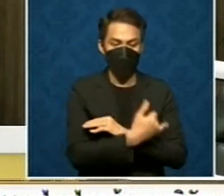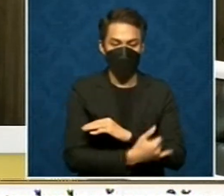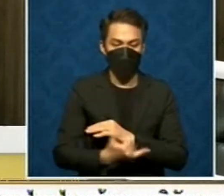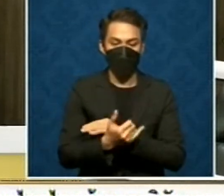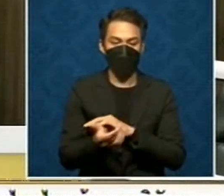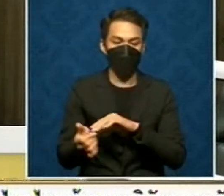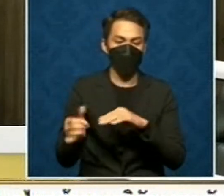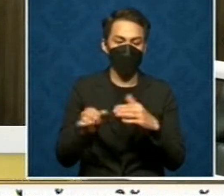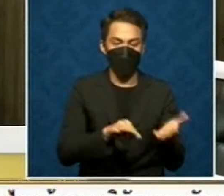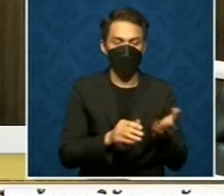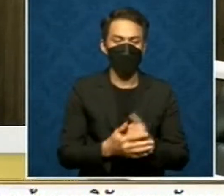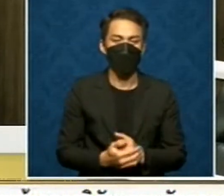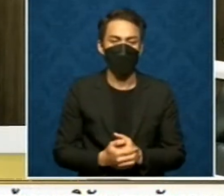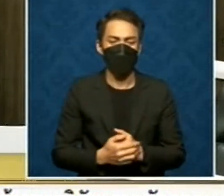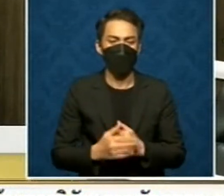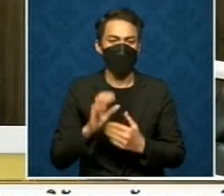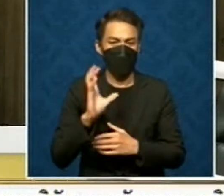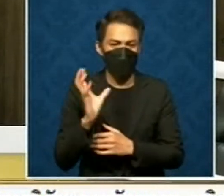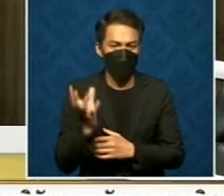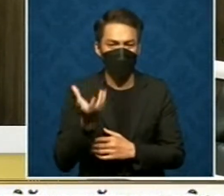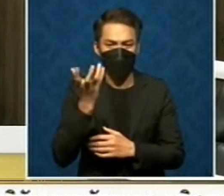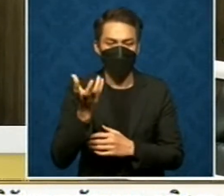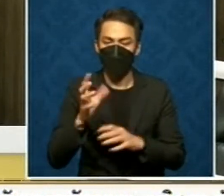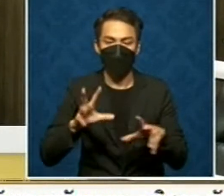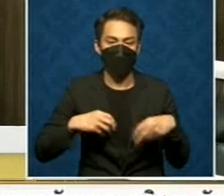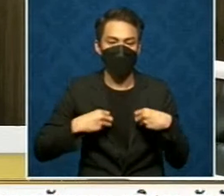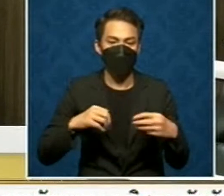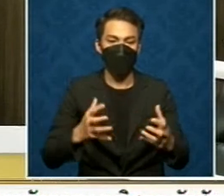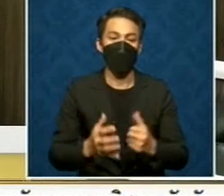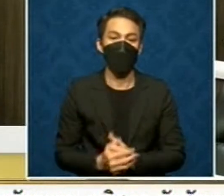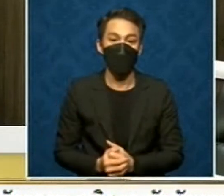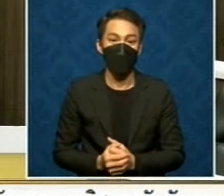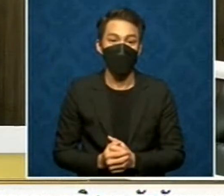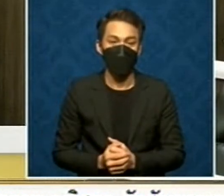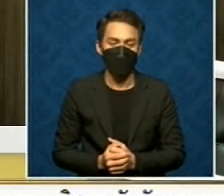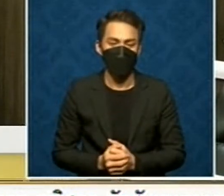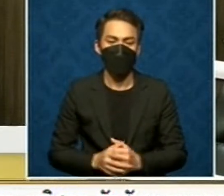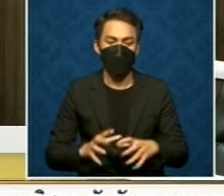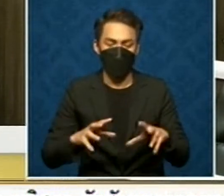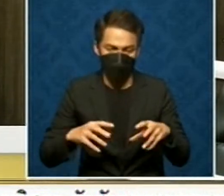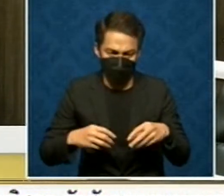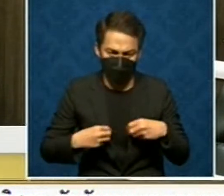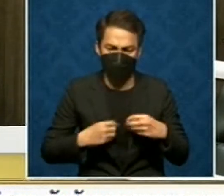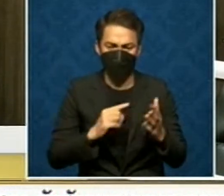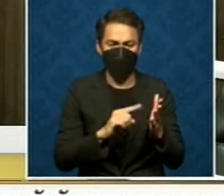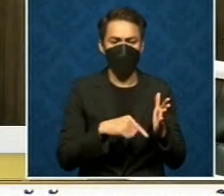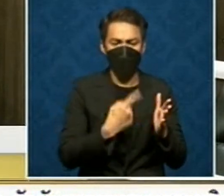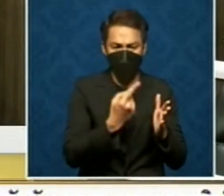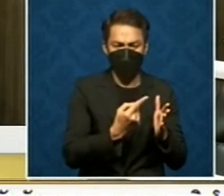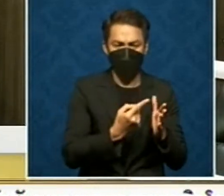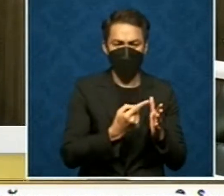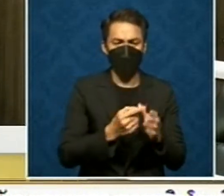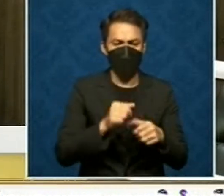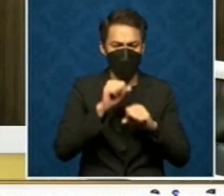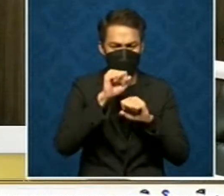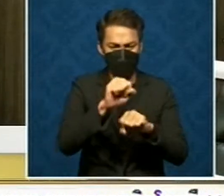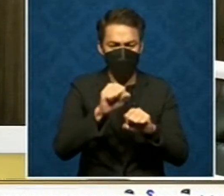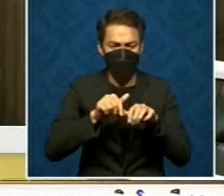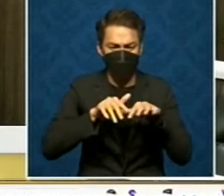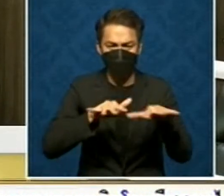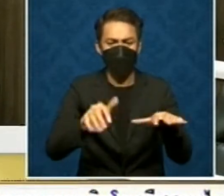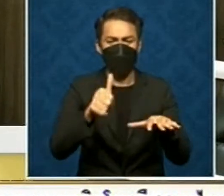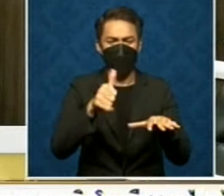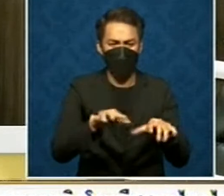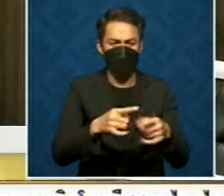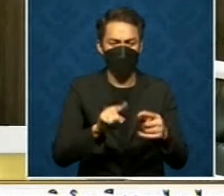าติผมเข้ใจสตรวแพทยสตรวบานทุกท่านและเหใจเกศรกรต เข่ามลายงานผลช่งแรกไม่ได้แต่ตอนนี้ก